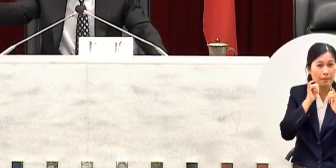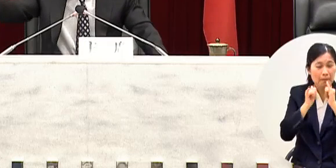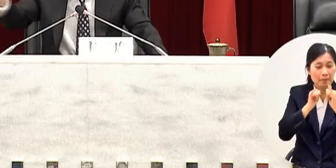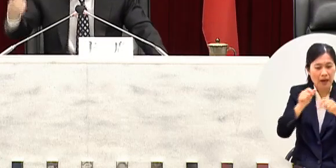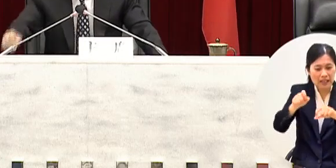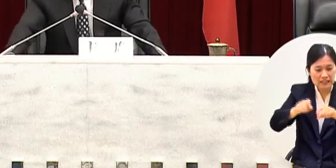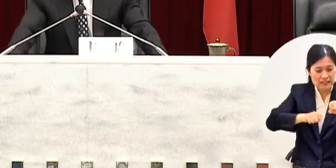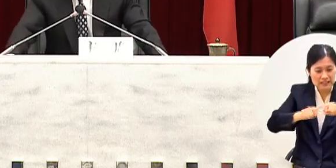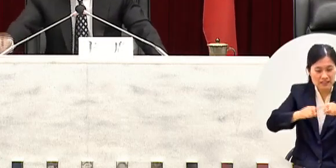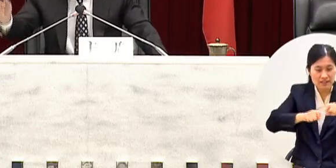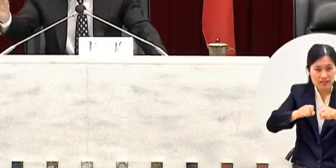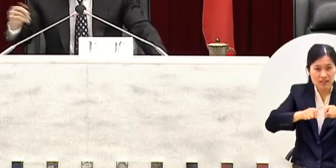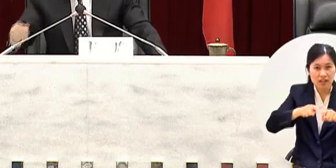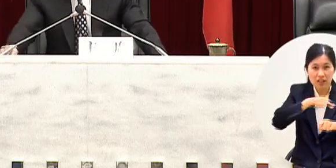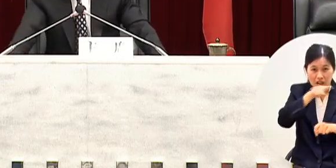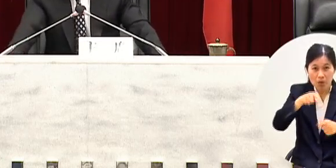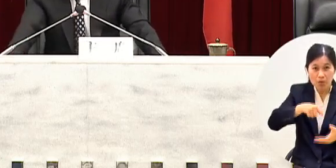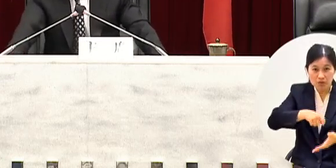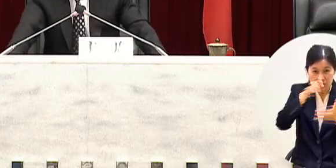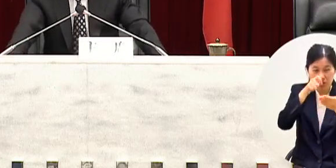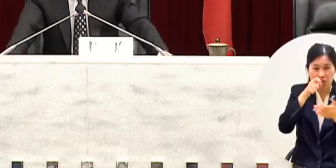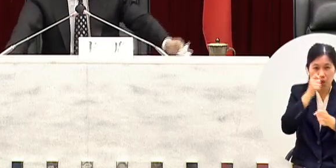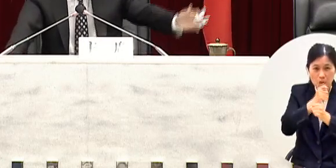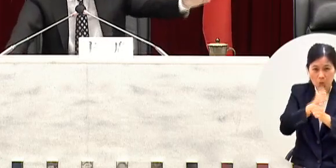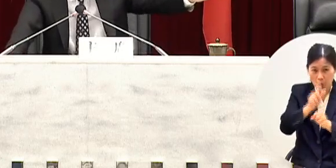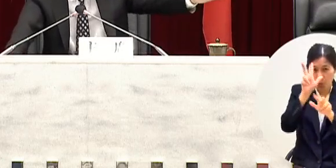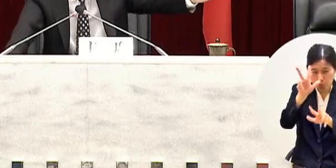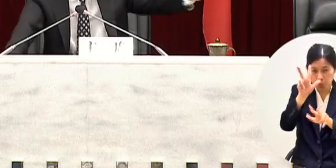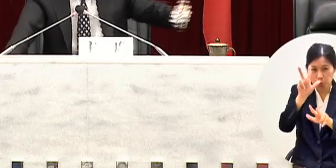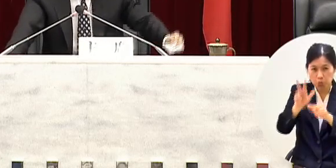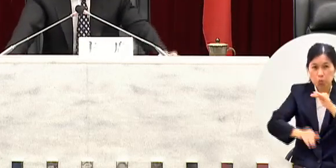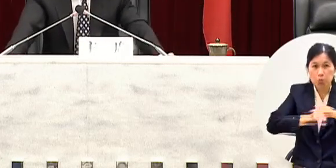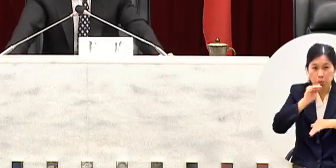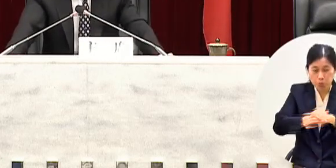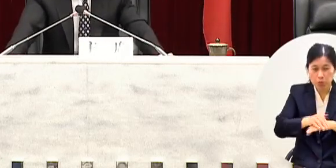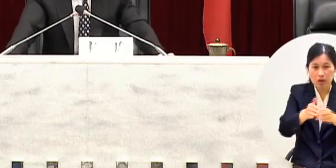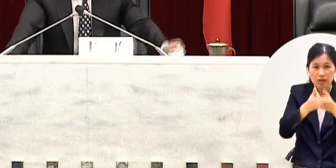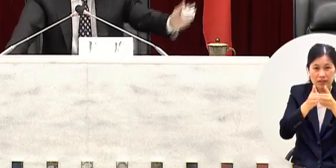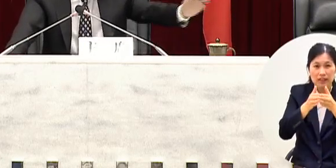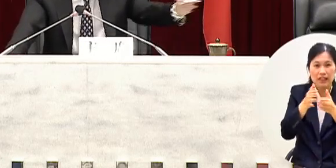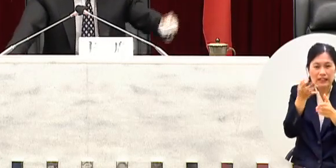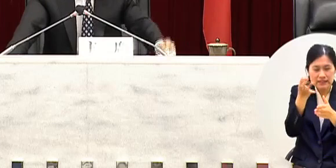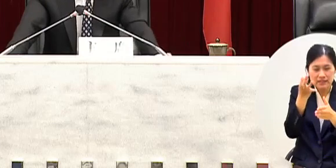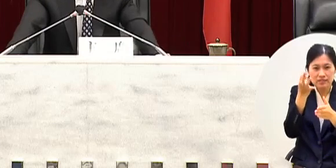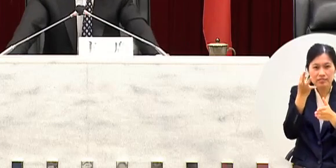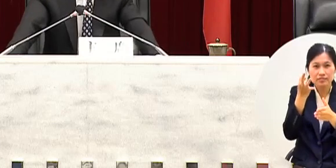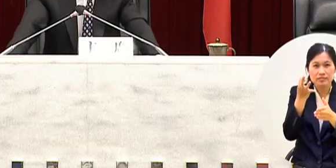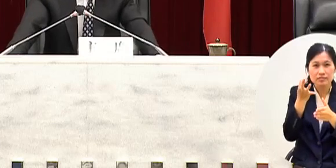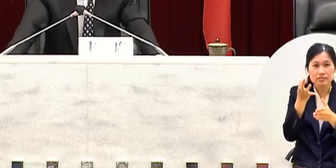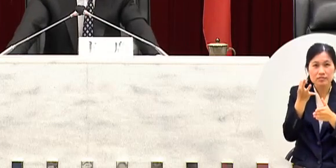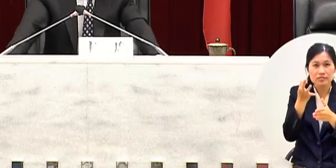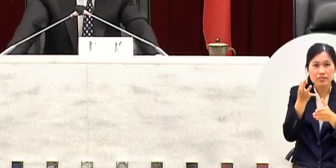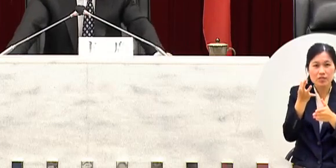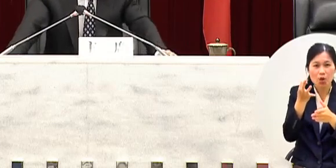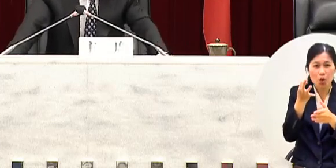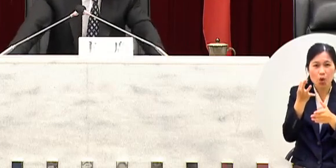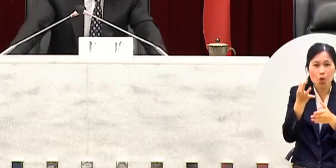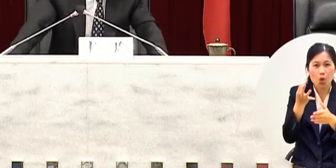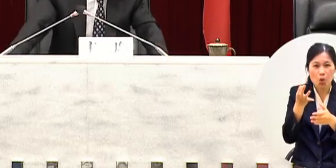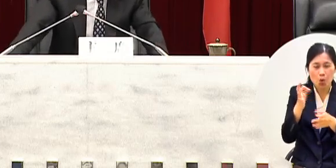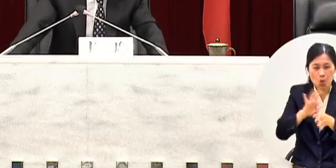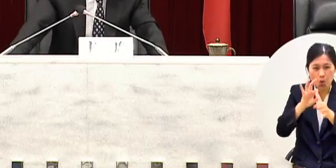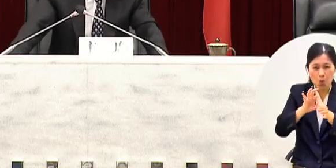谢。 财政局长，物价局市长交代了哈。啊，原住民也三个